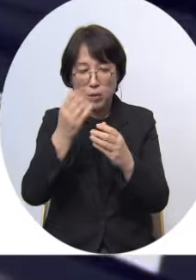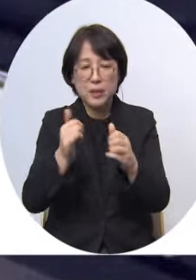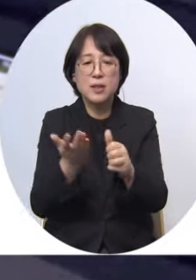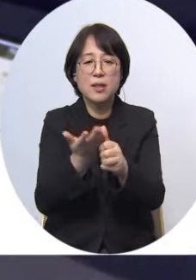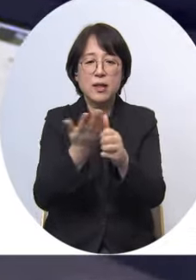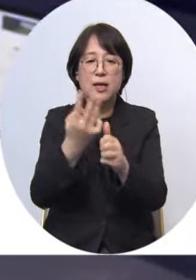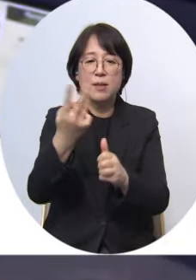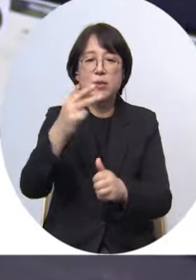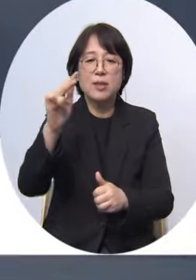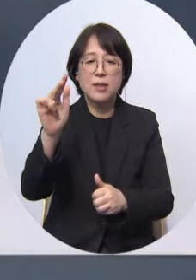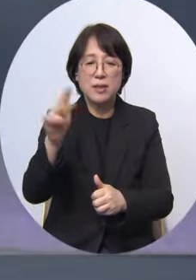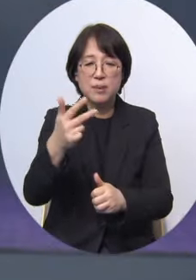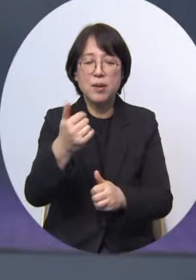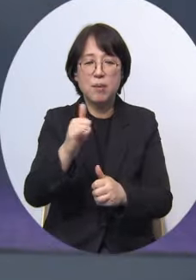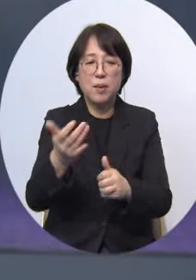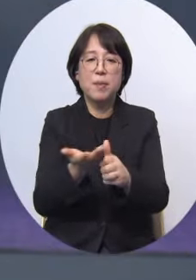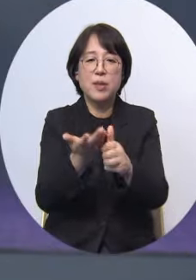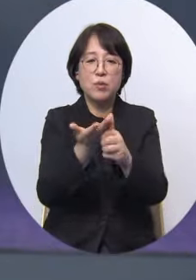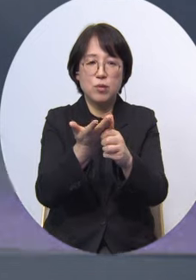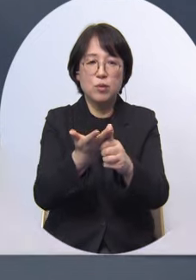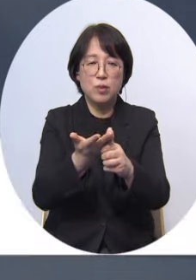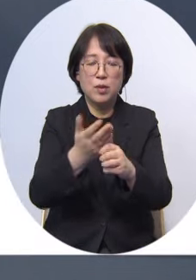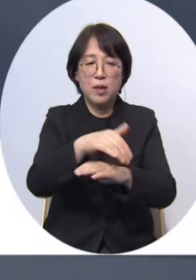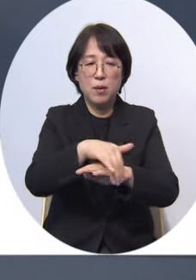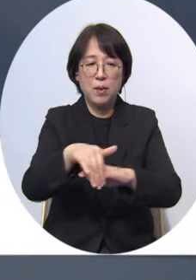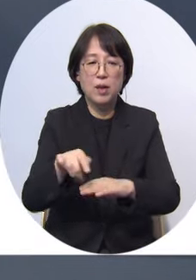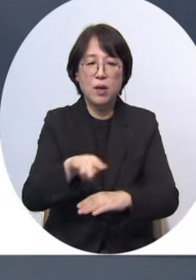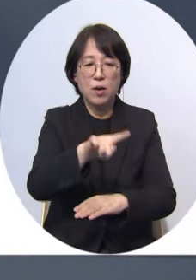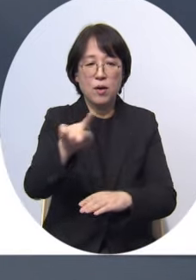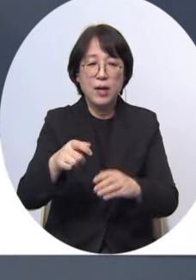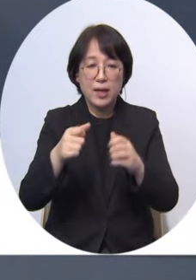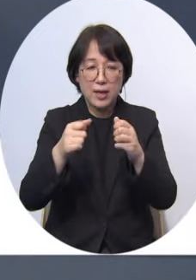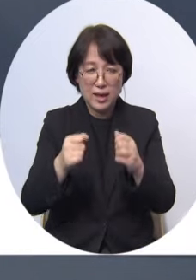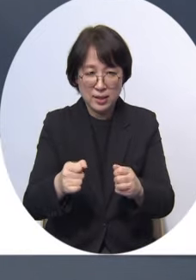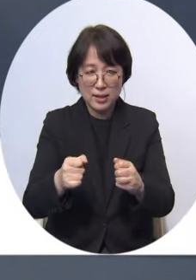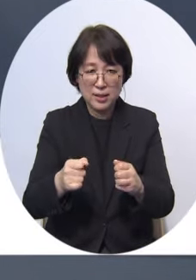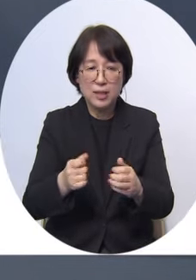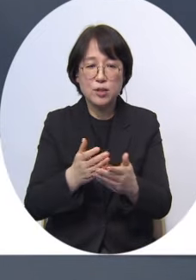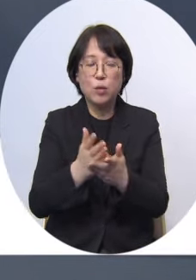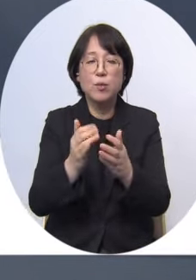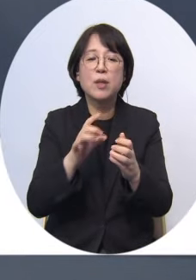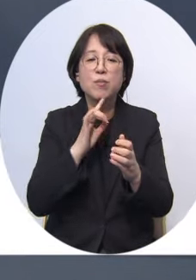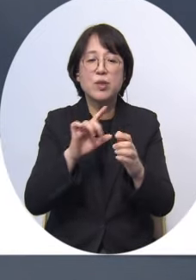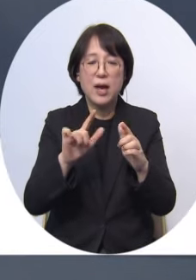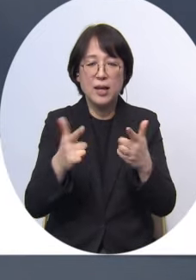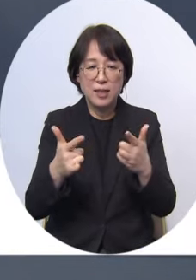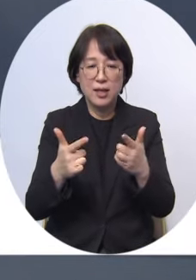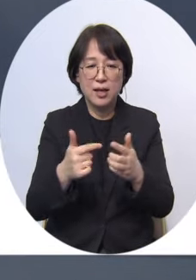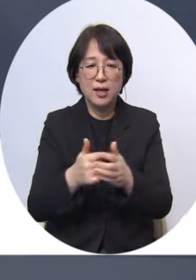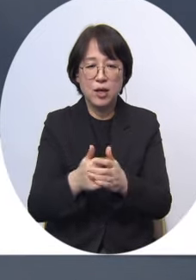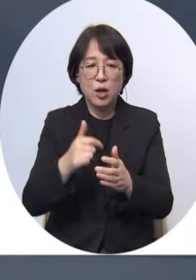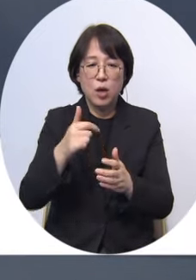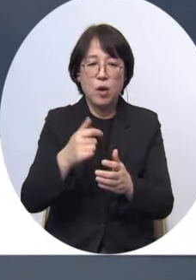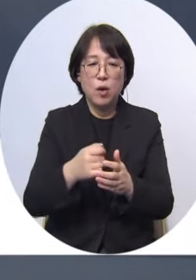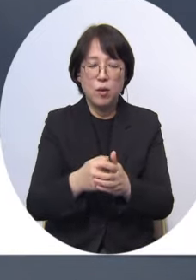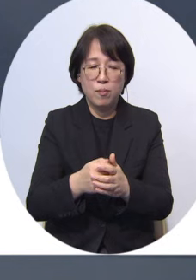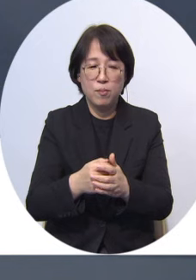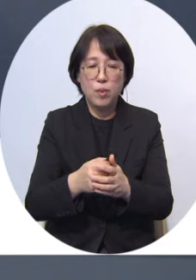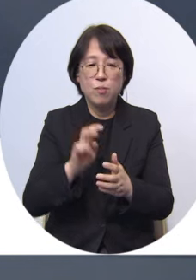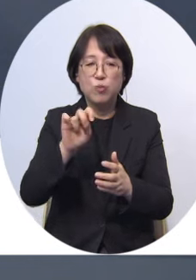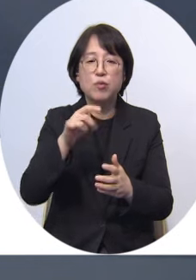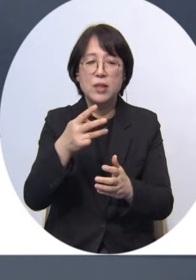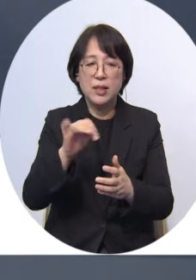3,700명까지 키워냅니다. 여기 계신 반도체 전공자뿐만이 아니라 공학과 물리, 화학 뭐